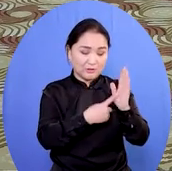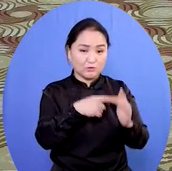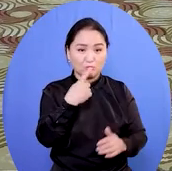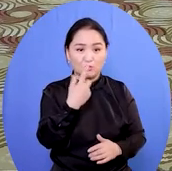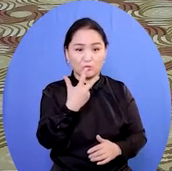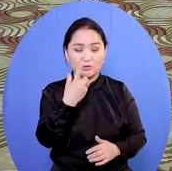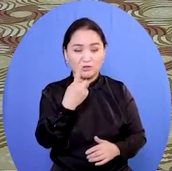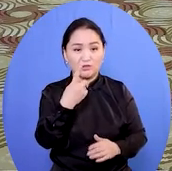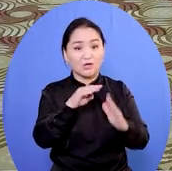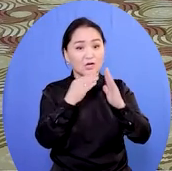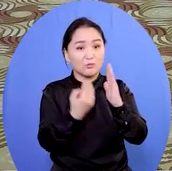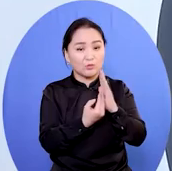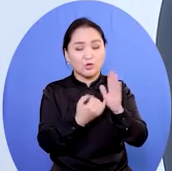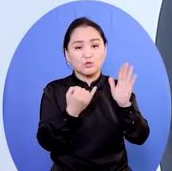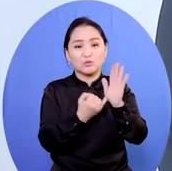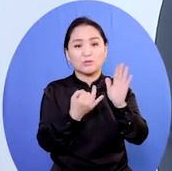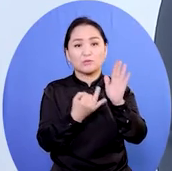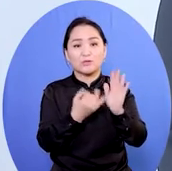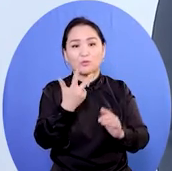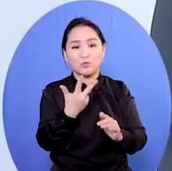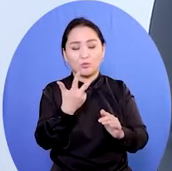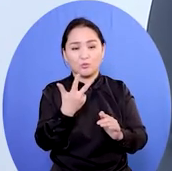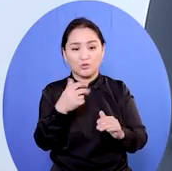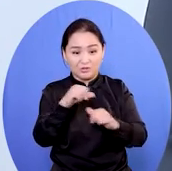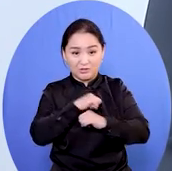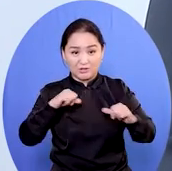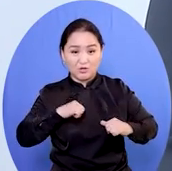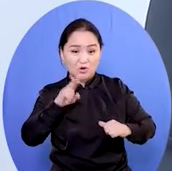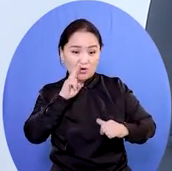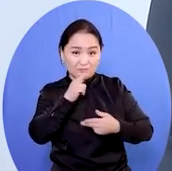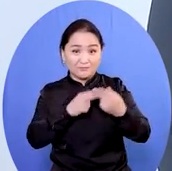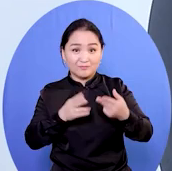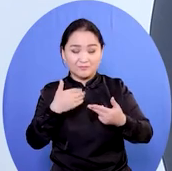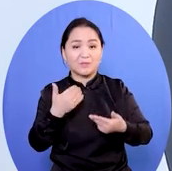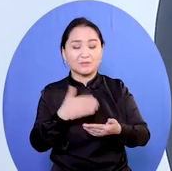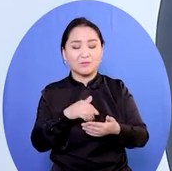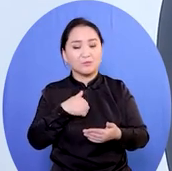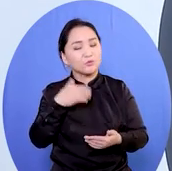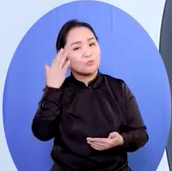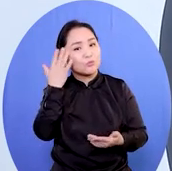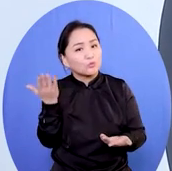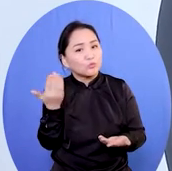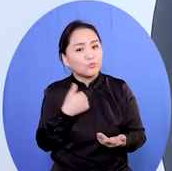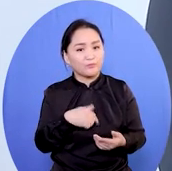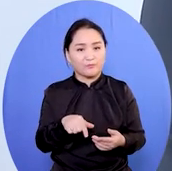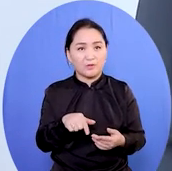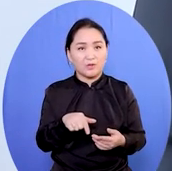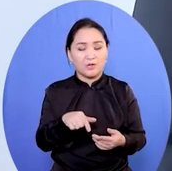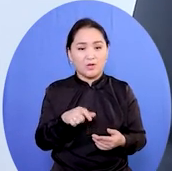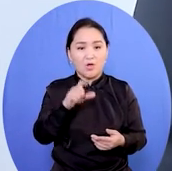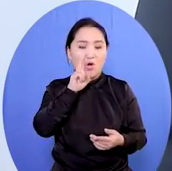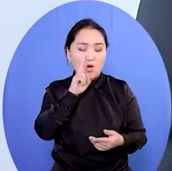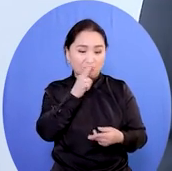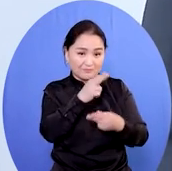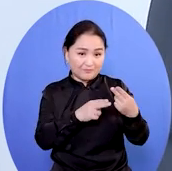131 өрхийн 673 иргэн хүнсний эрхийн бичгийн үйлчилгээ авдаг гэсэн. За энэс бол бидний бодсон зорилго юу вэ гэхээр аль болохоор энэ хүнсний